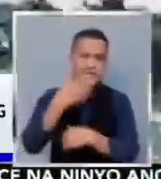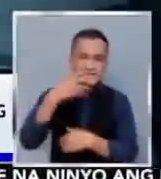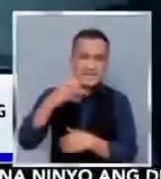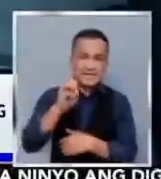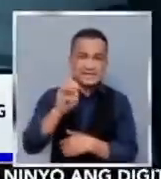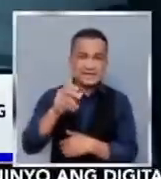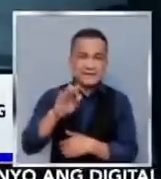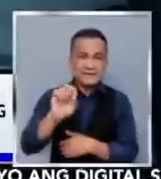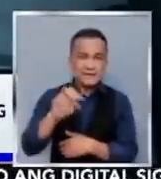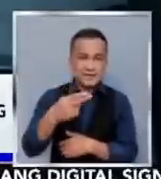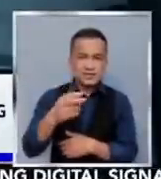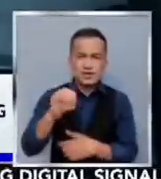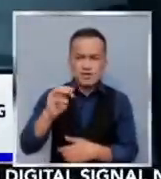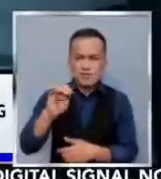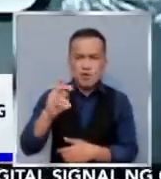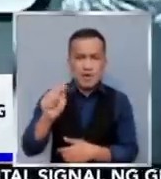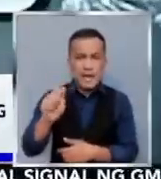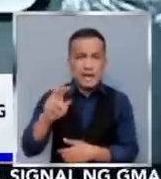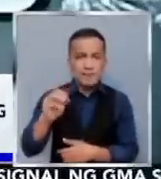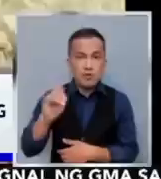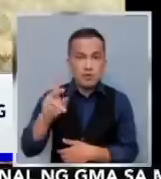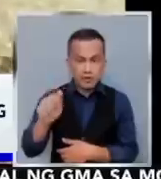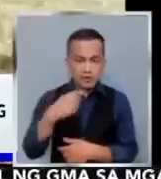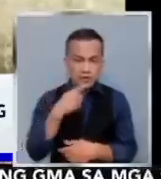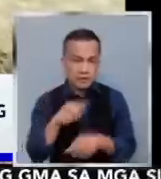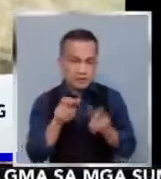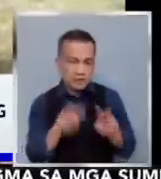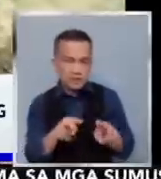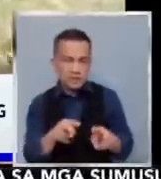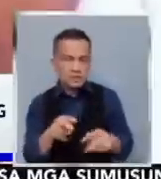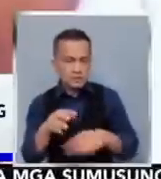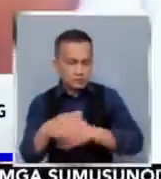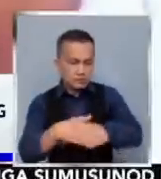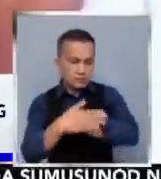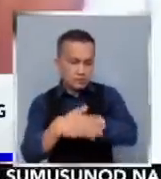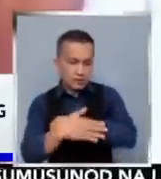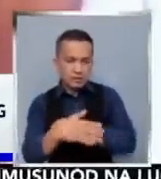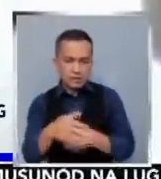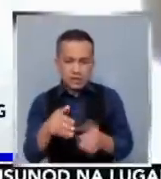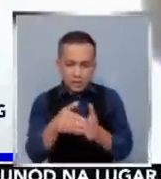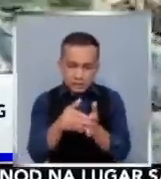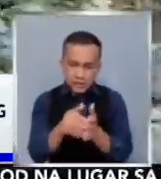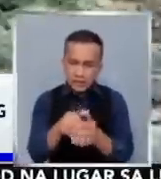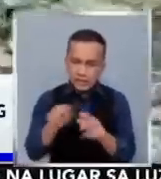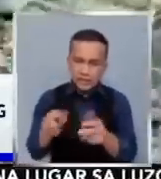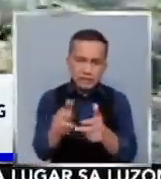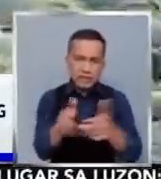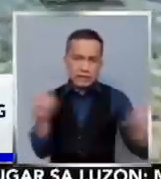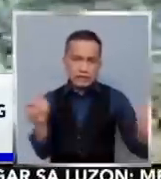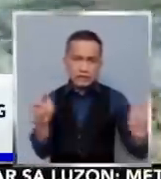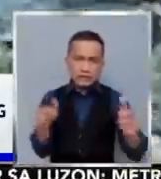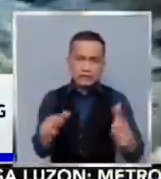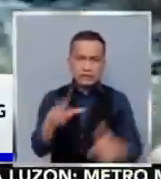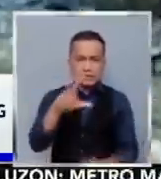to. First time mo nakakita ng malaki dito, sunfish. Medyo mahina na ba? Kasi sobrang laki din. Mahigit 300